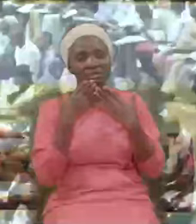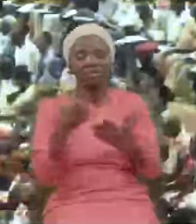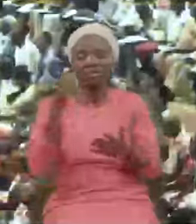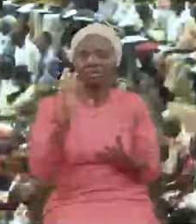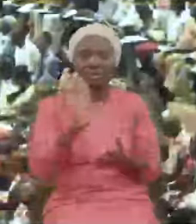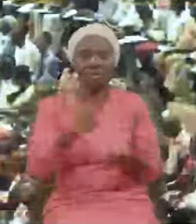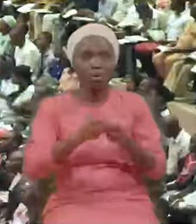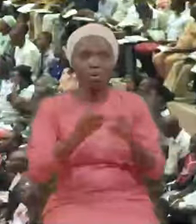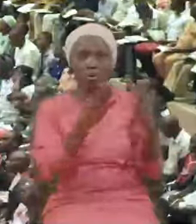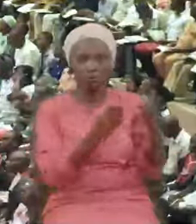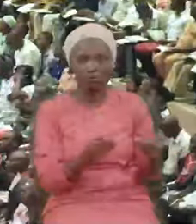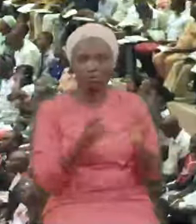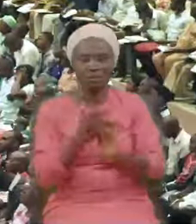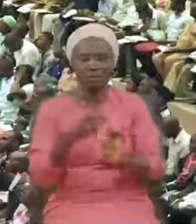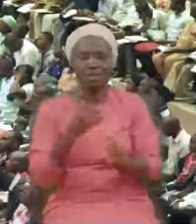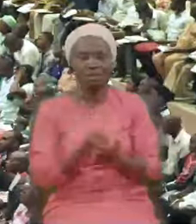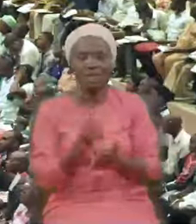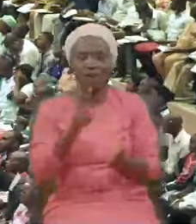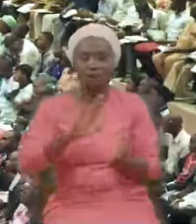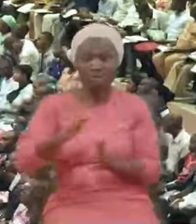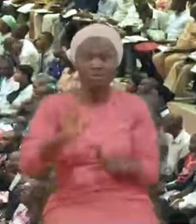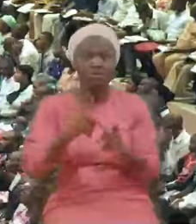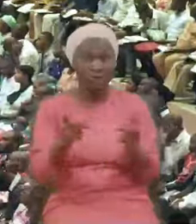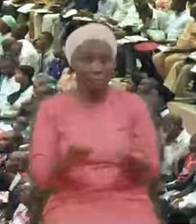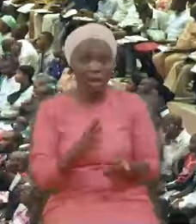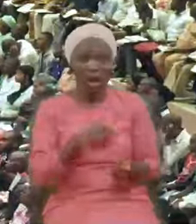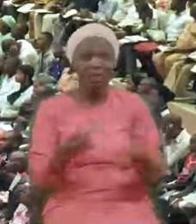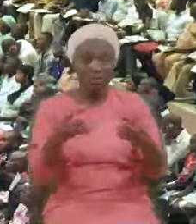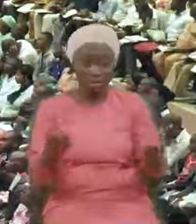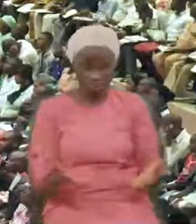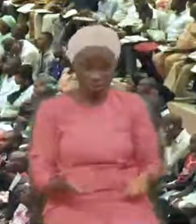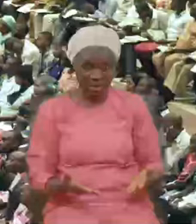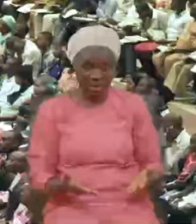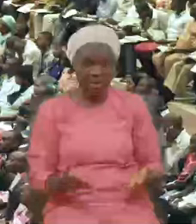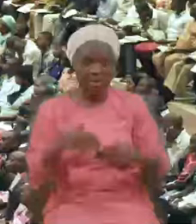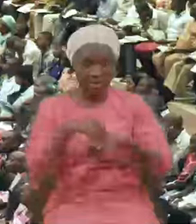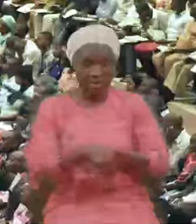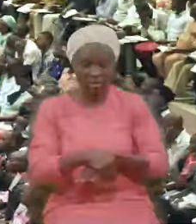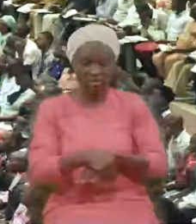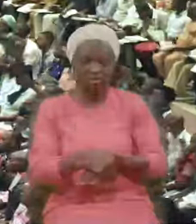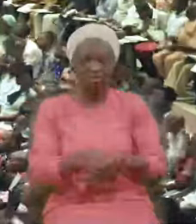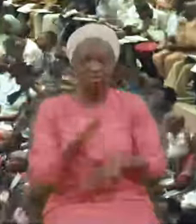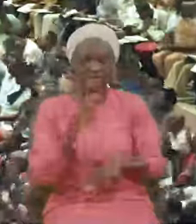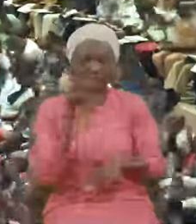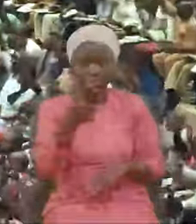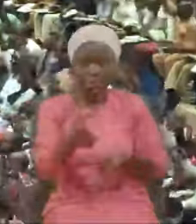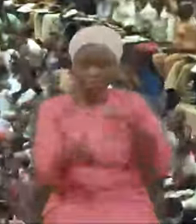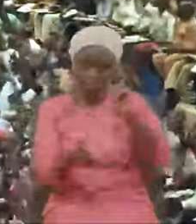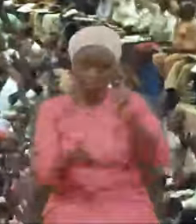réglé. Je dis Dieu merci, vous avez quitté votre maison. Vous êtes arrivé ici ce soir. Où êtes-vous?